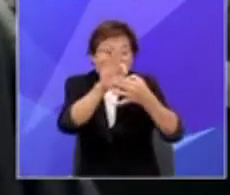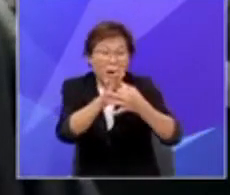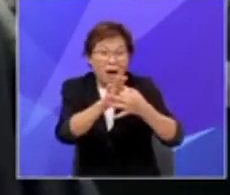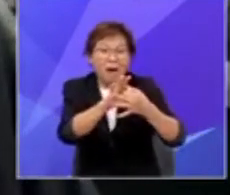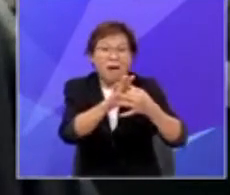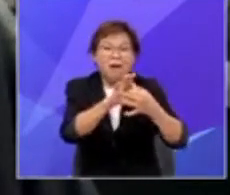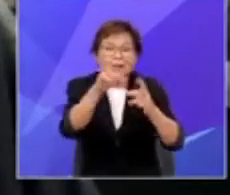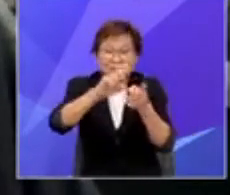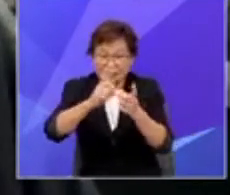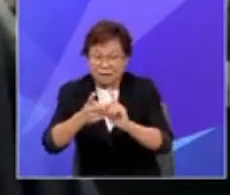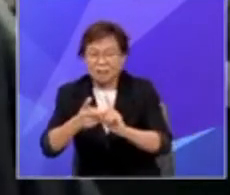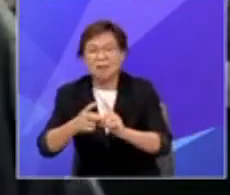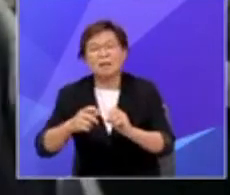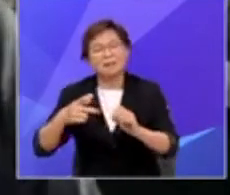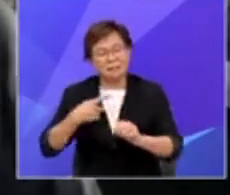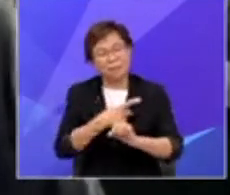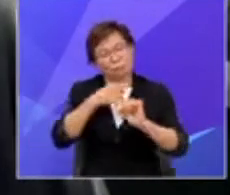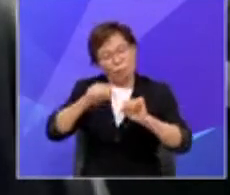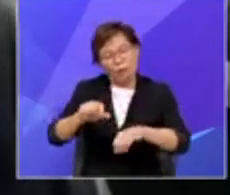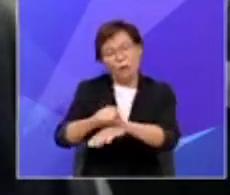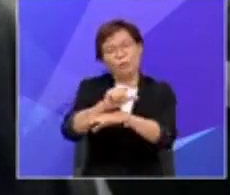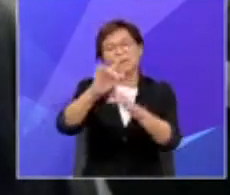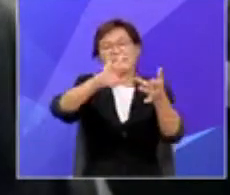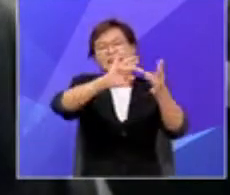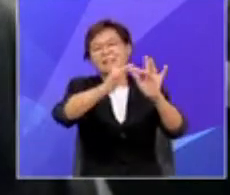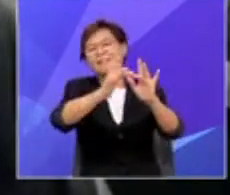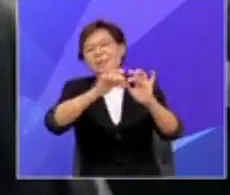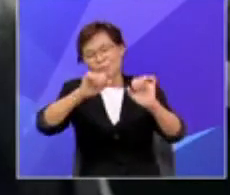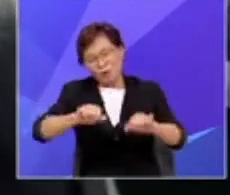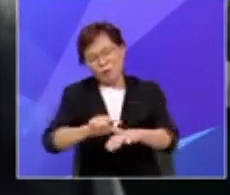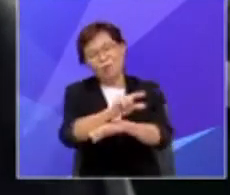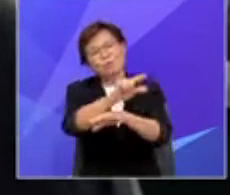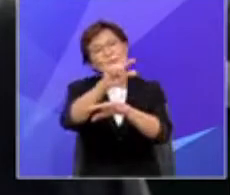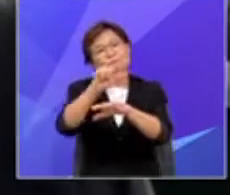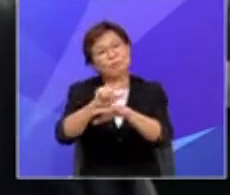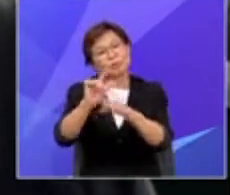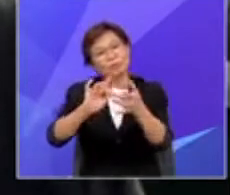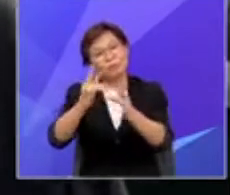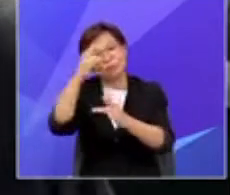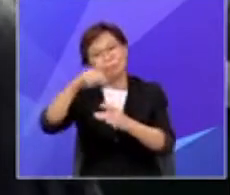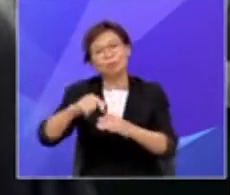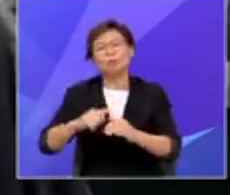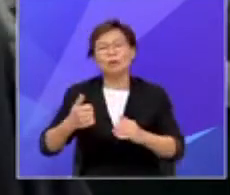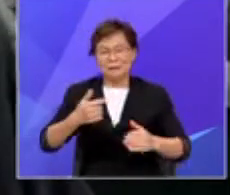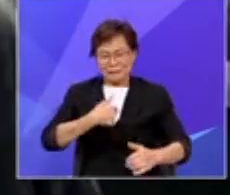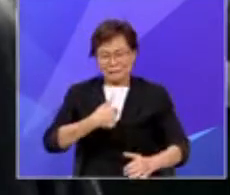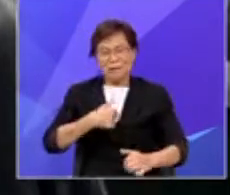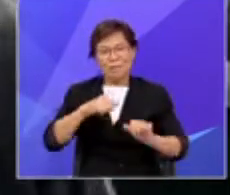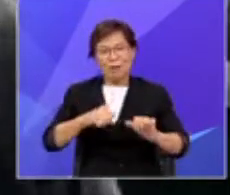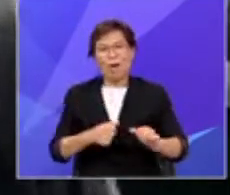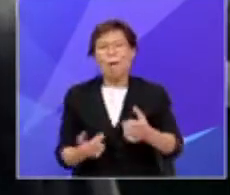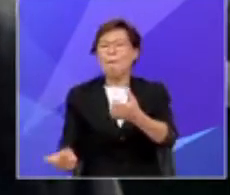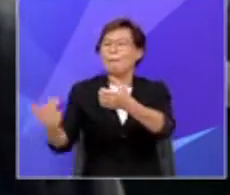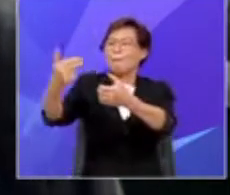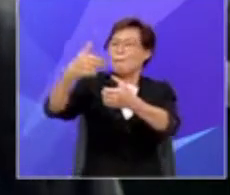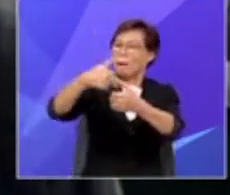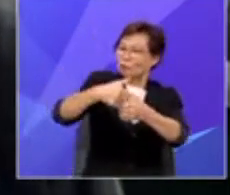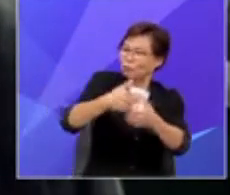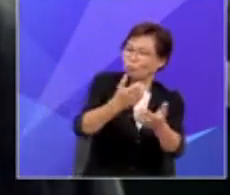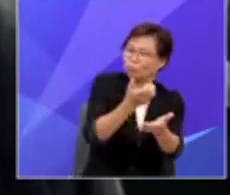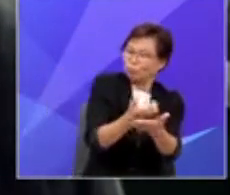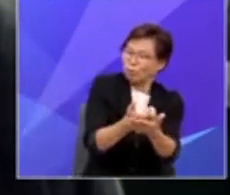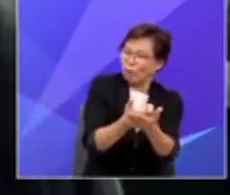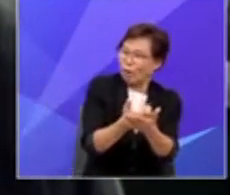menggunakan internet untuk melayakkan diri memasuki kode